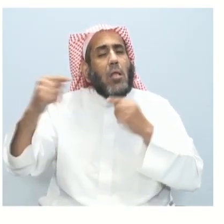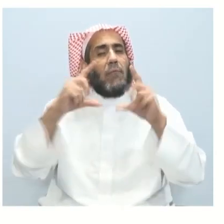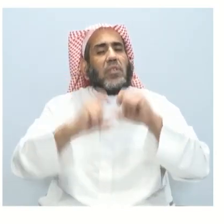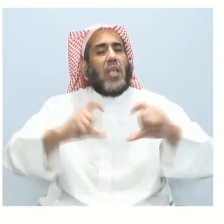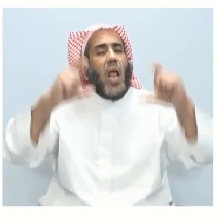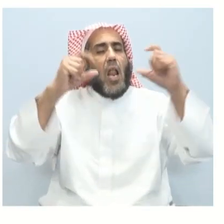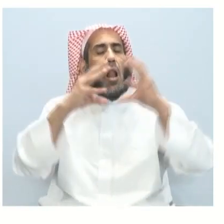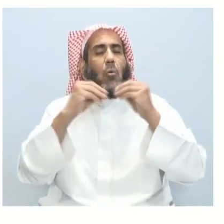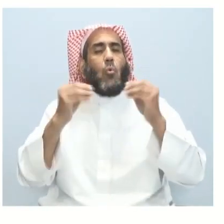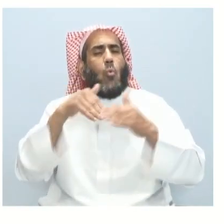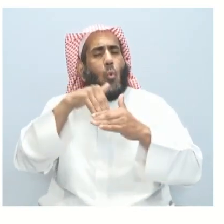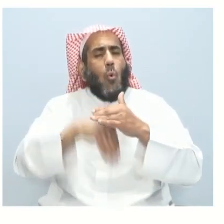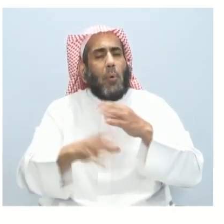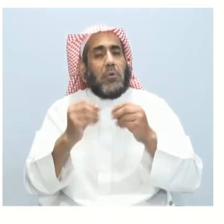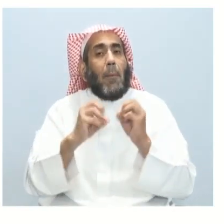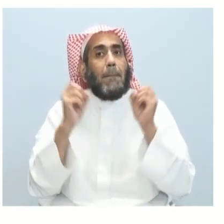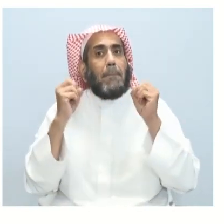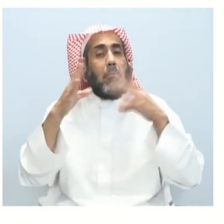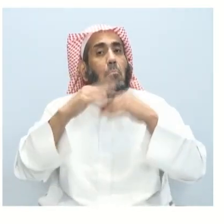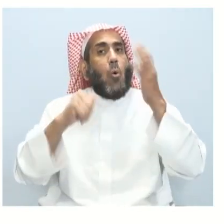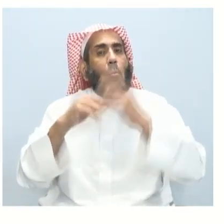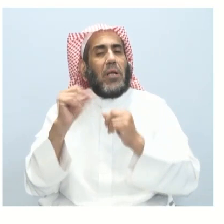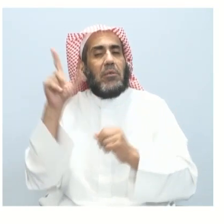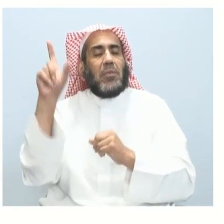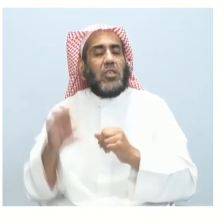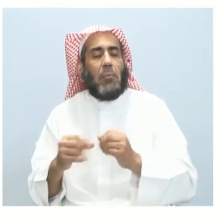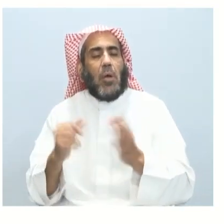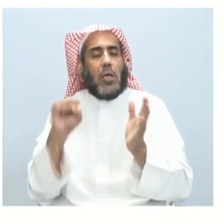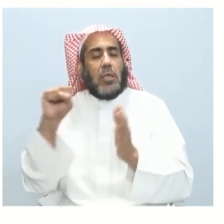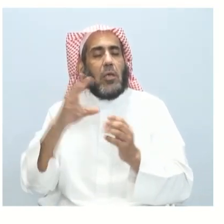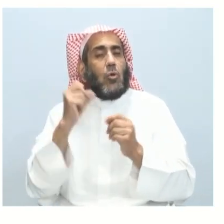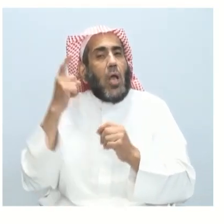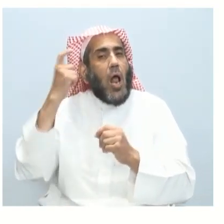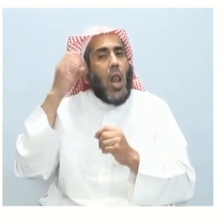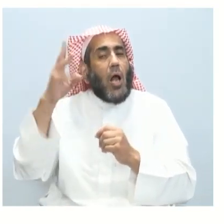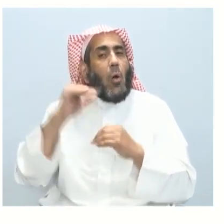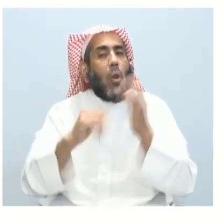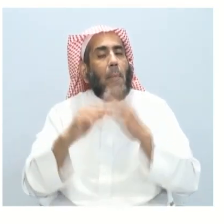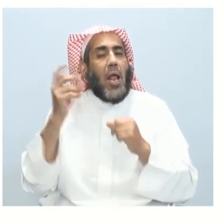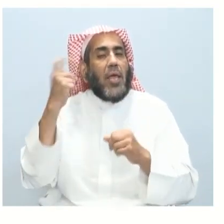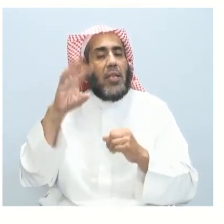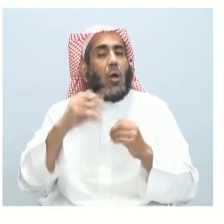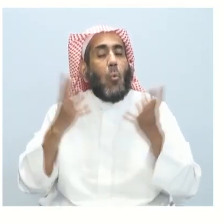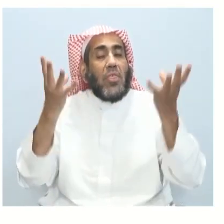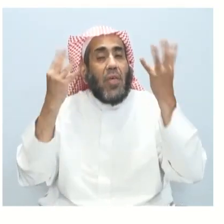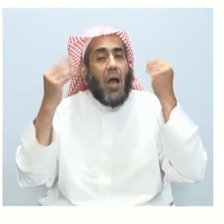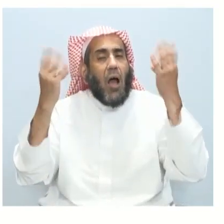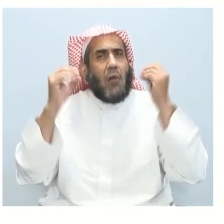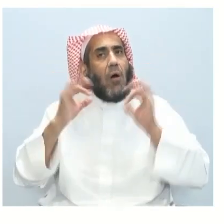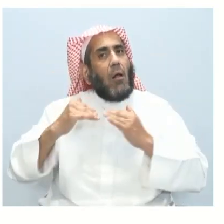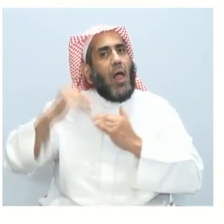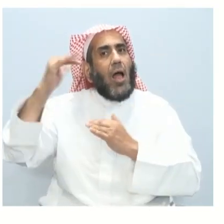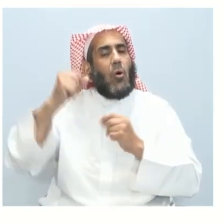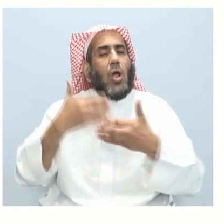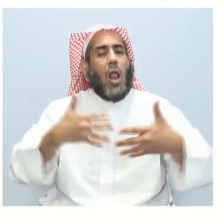معنويه ويكون عمق المعنى بسبب موهبه يتميز بها الشاعر بما يختص في قدرته العقليه والملكه الذهنيه وايضا الثقافه العاليه وغالبا